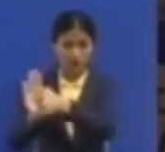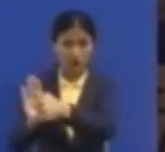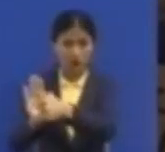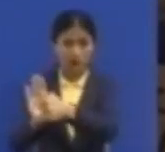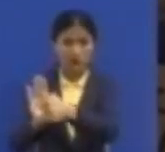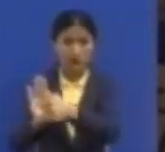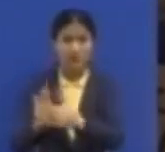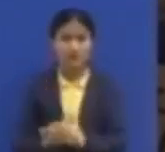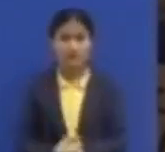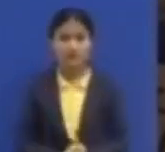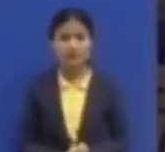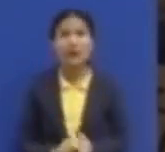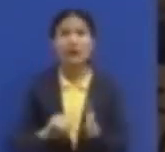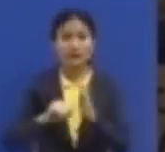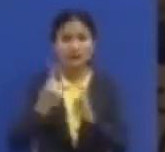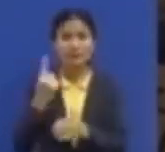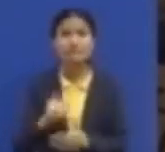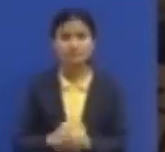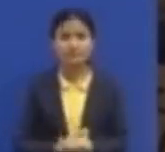เริ่มเลยนะครับ